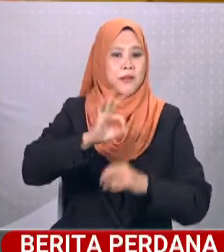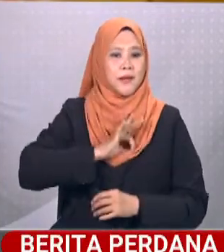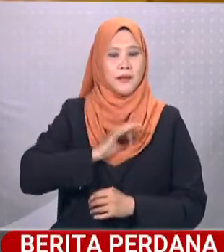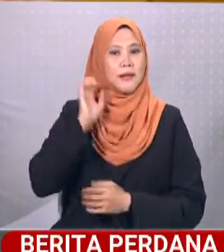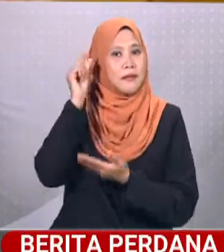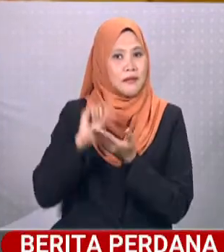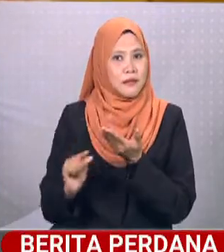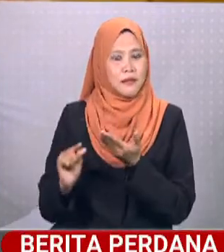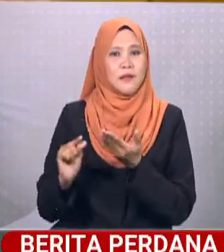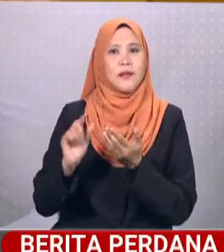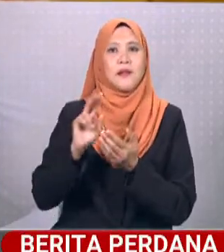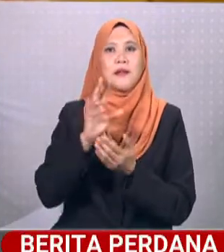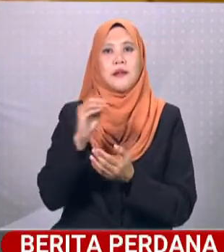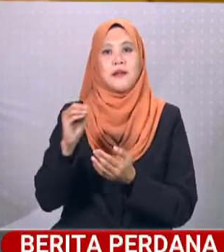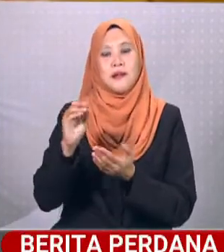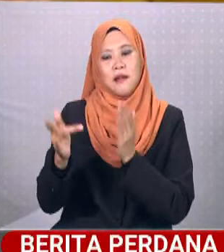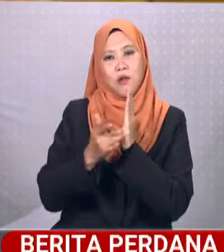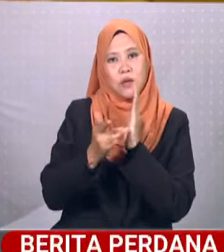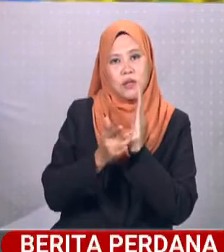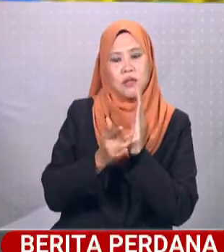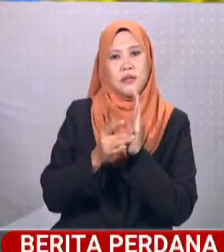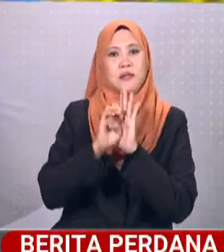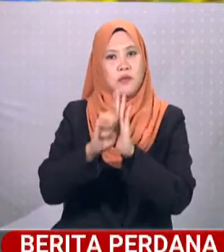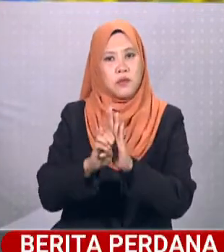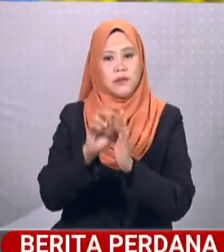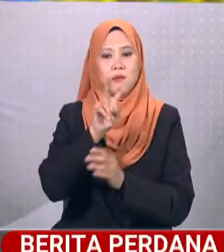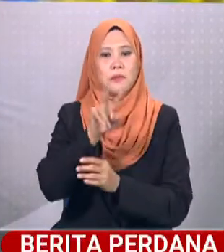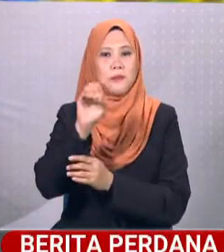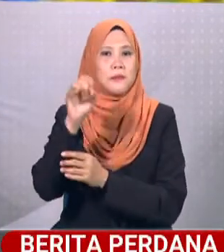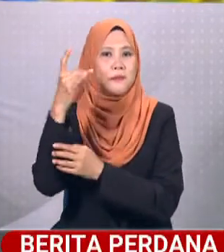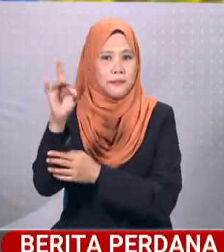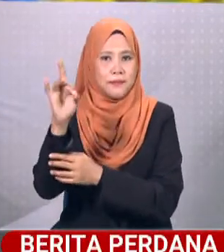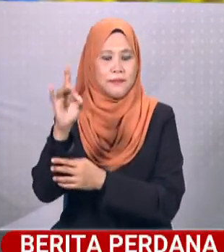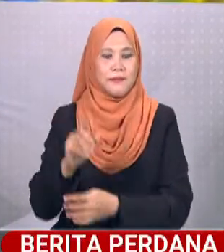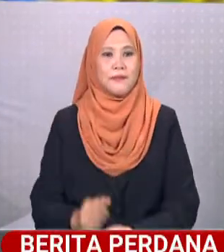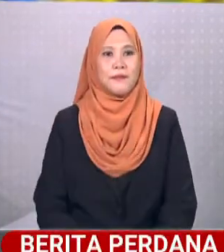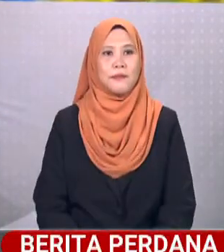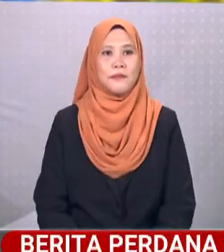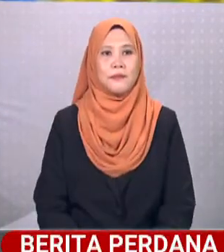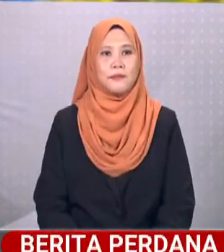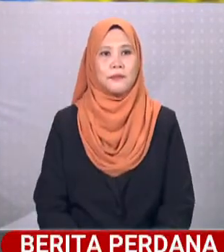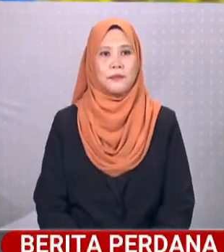International Invention, Innovation and Technology Exhibition 2018.